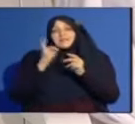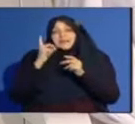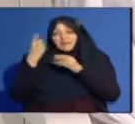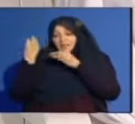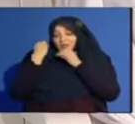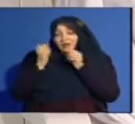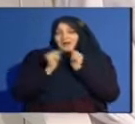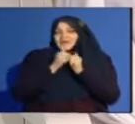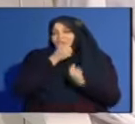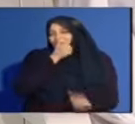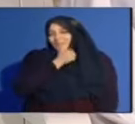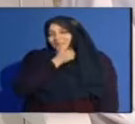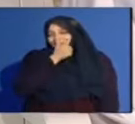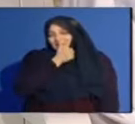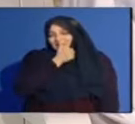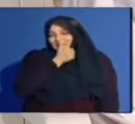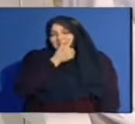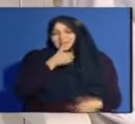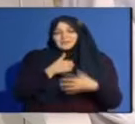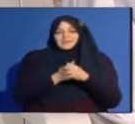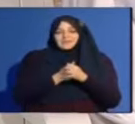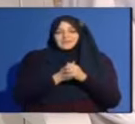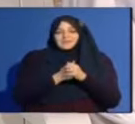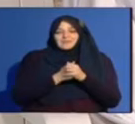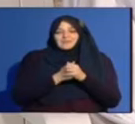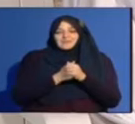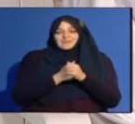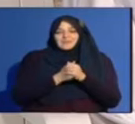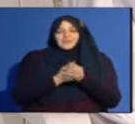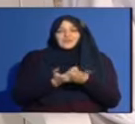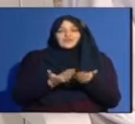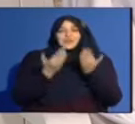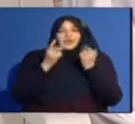يعني كلما تصبروا كلما إن شاء الله ربي